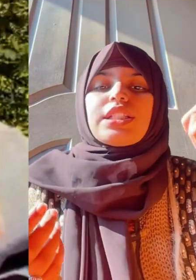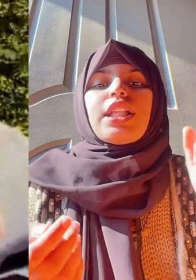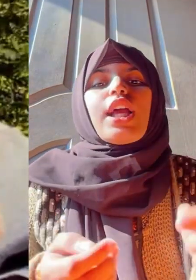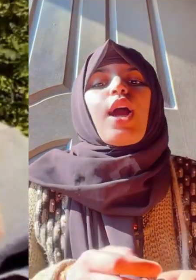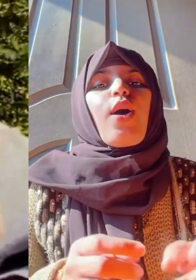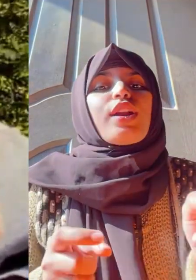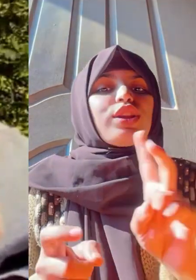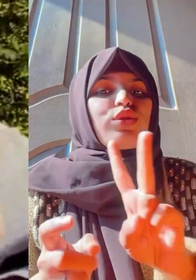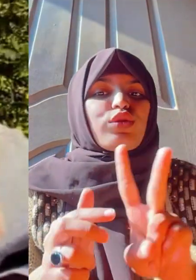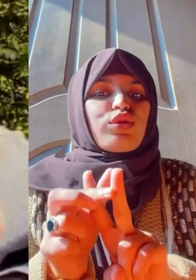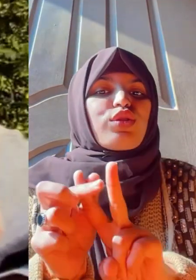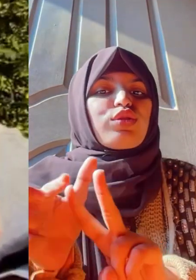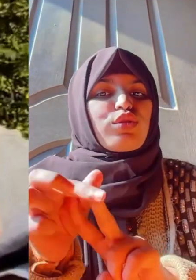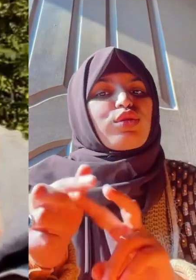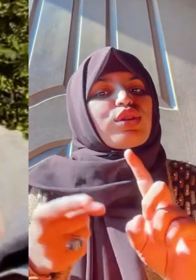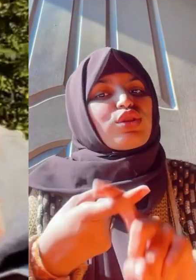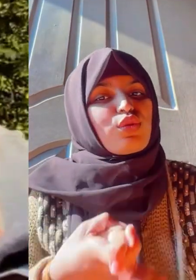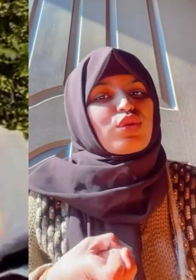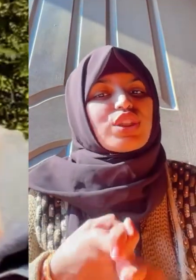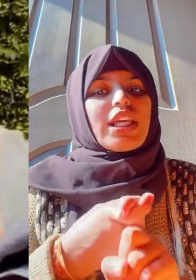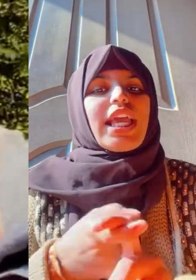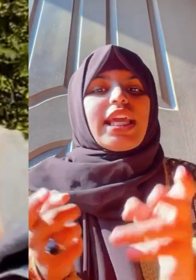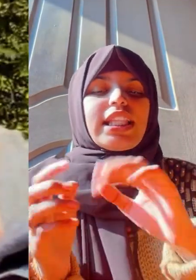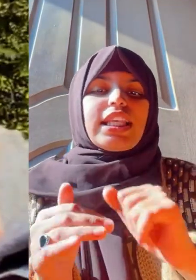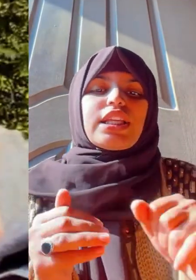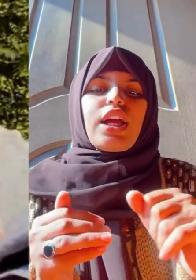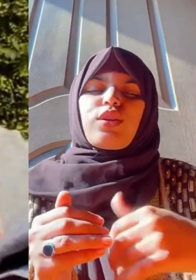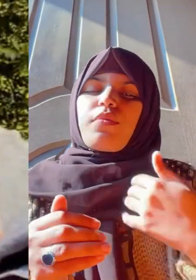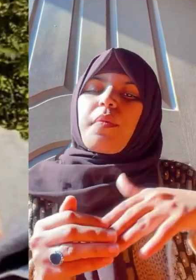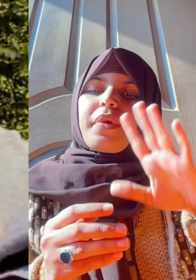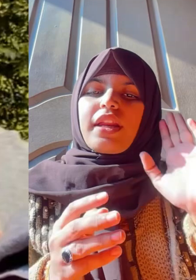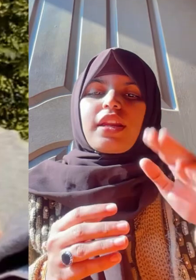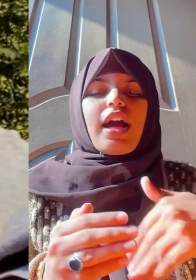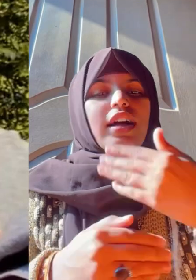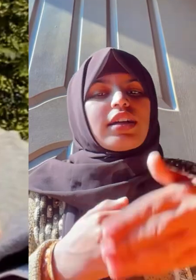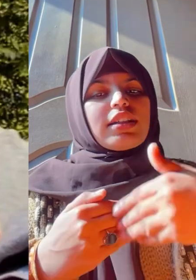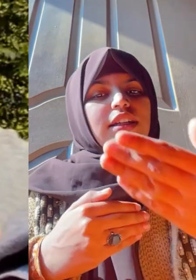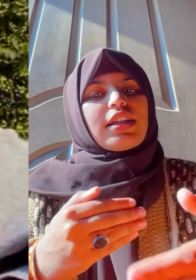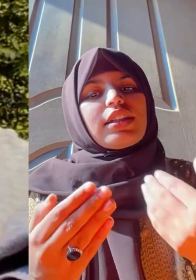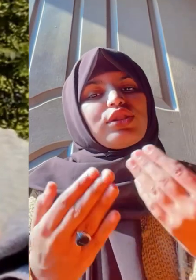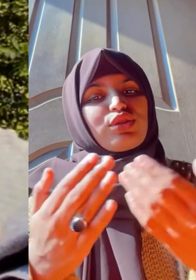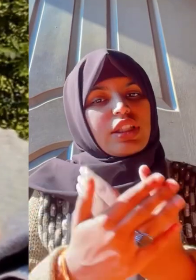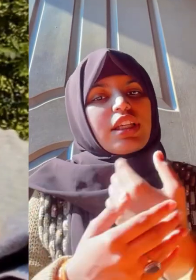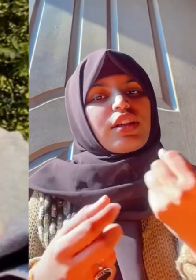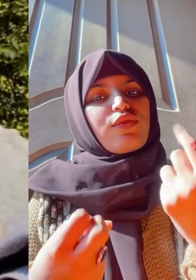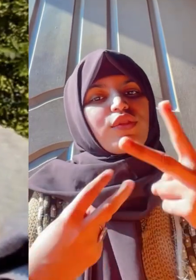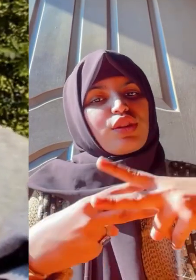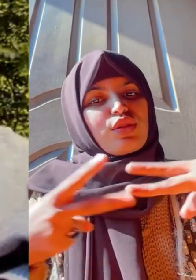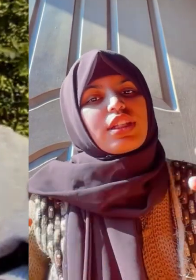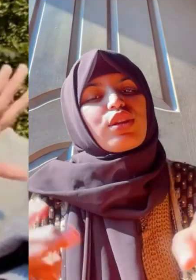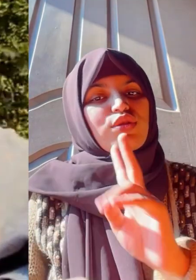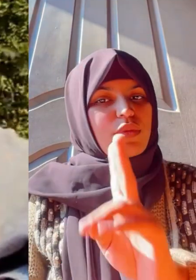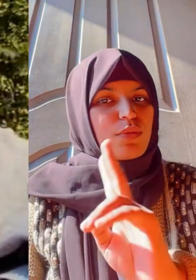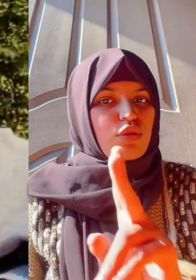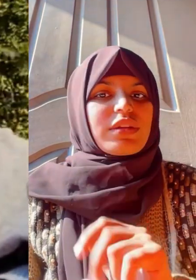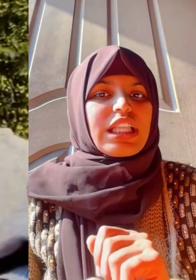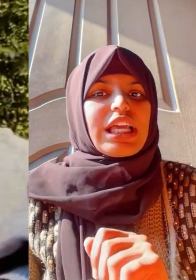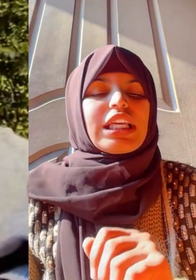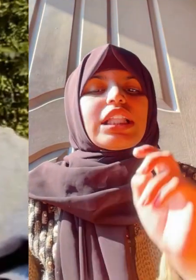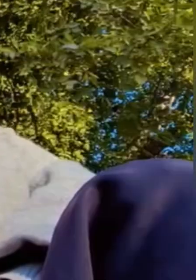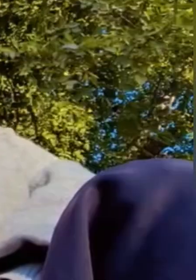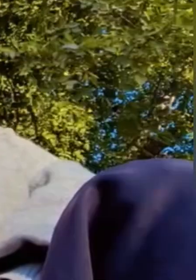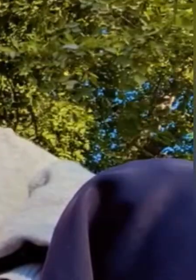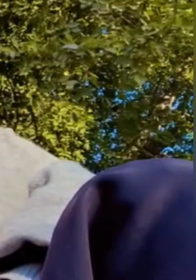सीखती गई। इस डुओ में मतलब दो लोगों की बेस्ट फ्रेंड की जो स्टोरी है, अगर कभी हम बैठेंगे ना तो इसको एक इन डिटेल भी